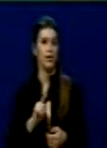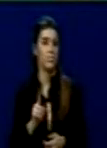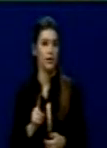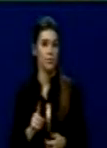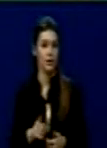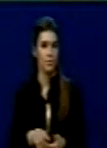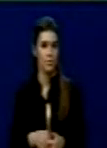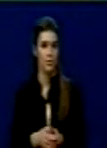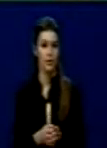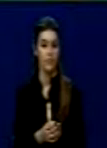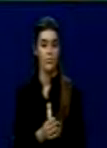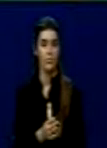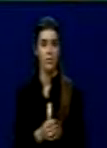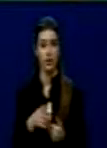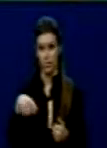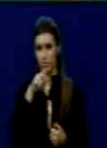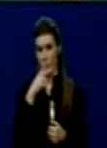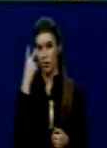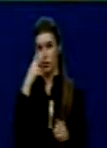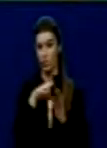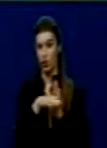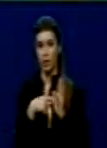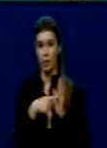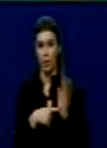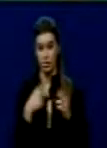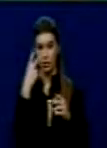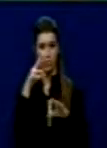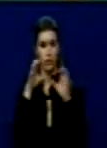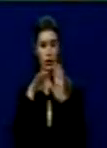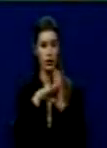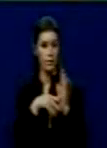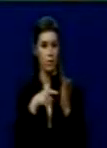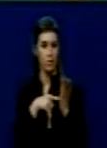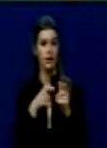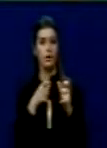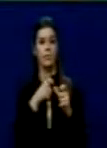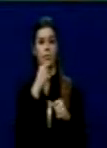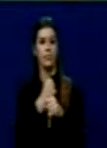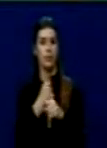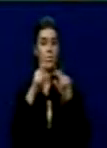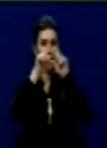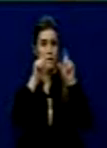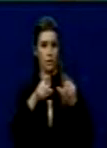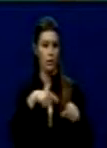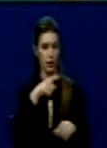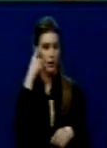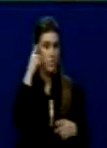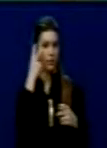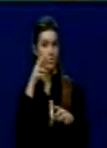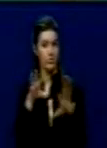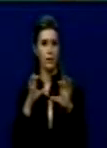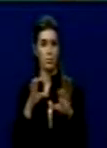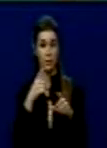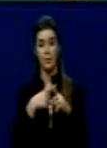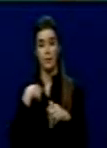jo? Ata që i kuptojnë pak ligjet se si funksionojnë dhe që i kuptojnë pak rregullimin institucional të Kosovës, do të duhet ta dinin këtë. E unë mendoj